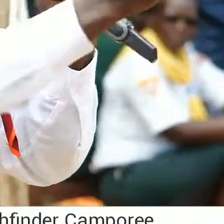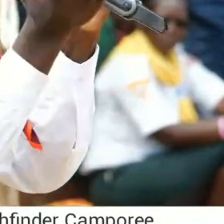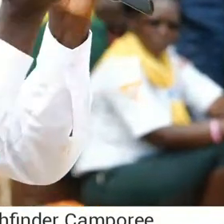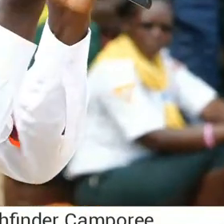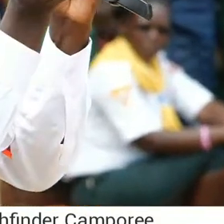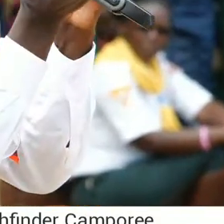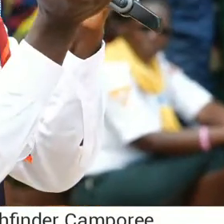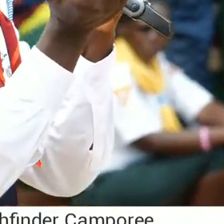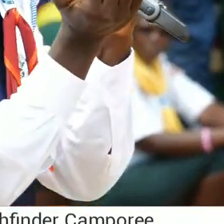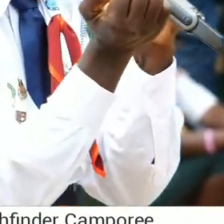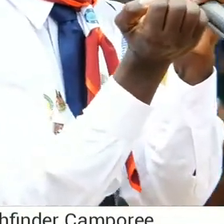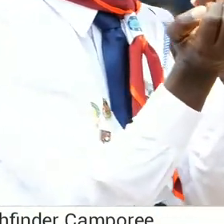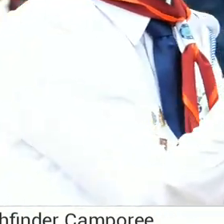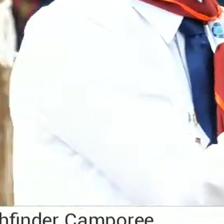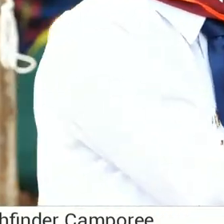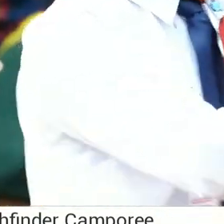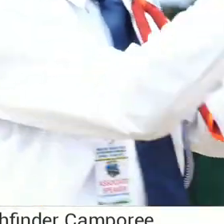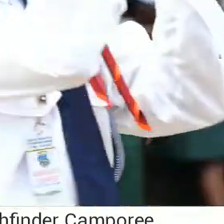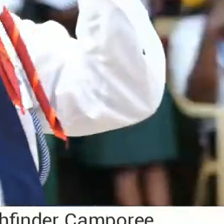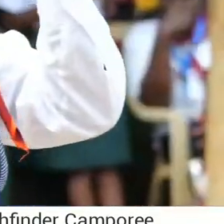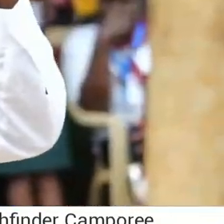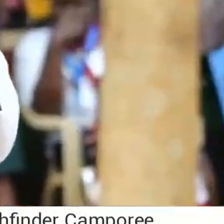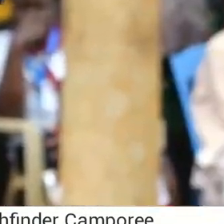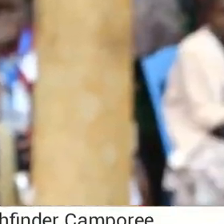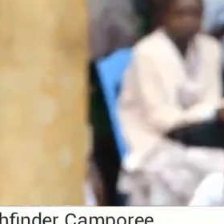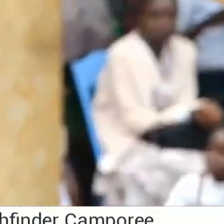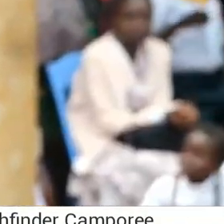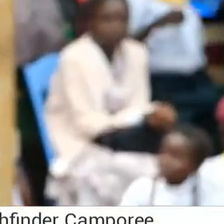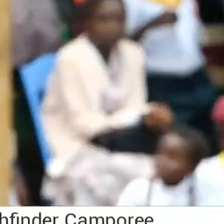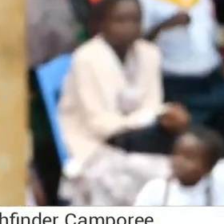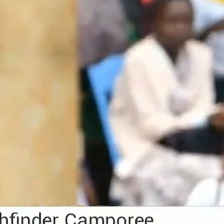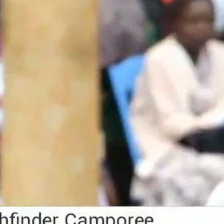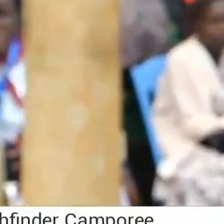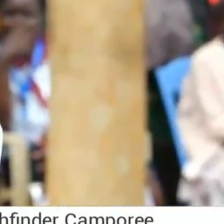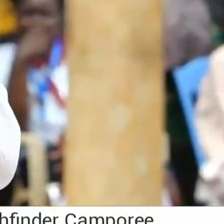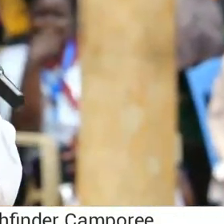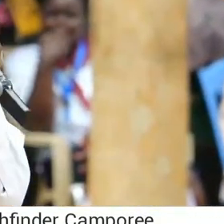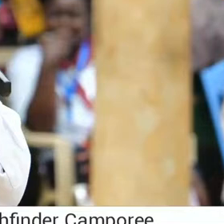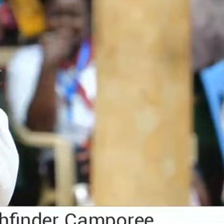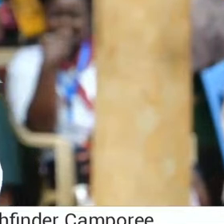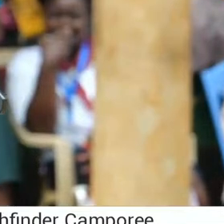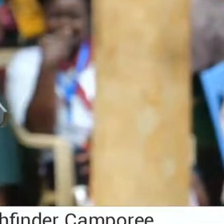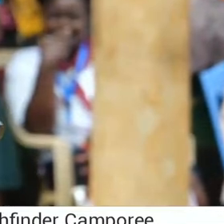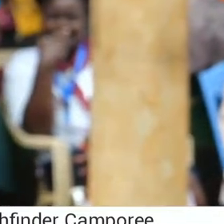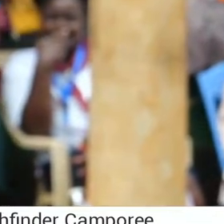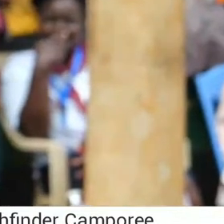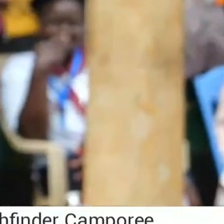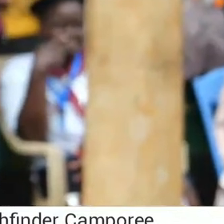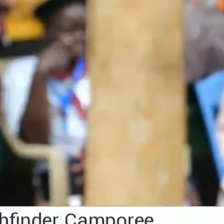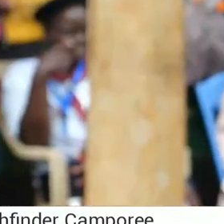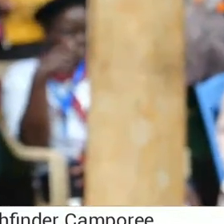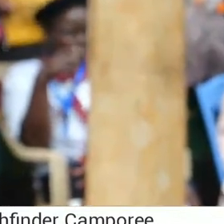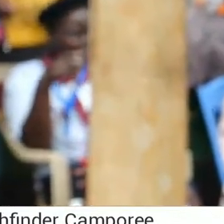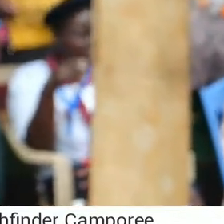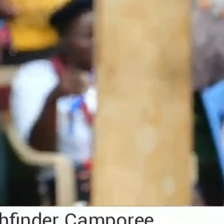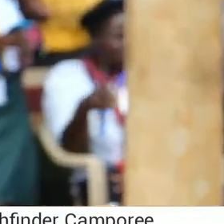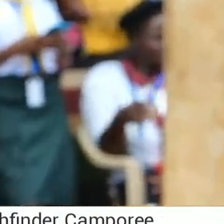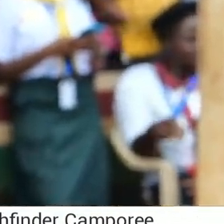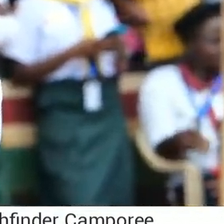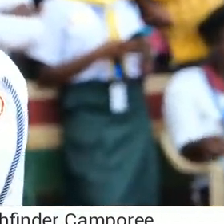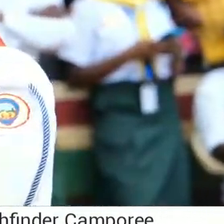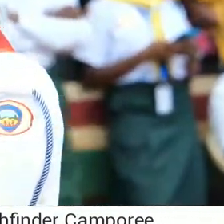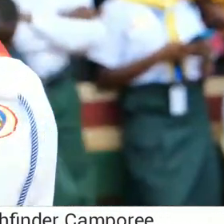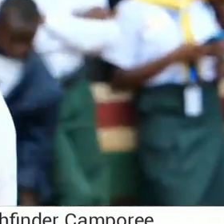lakini Yesu asema hivi, "Mtoto, niamini mimi, shika amri zangu, utaweza kuishi tena." Ndoa